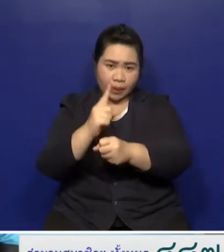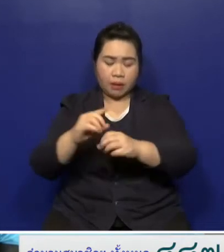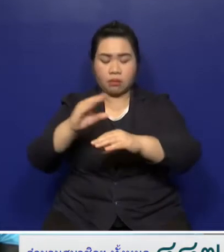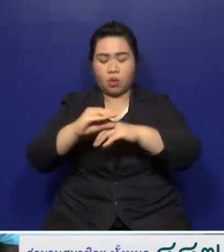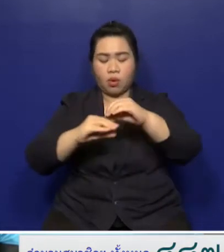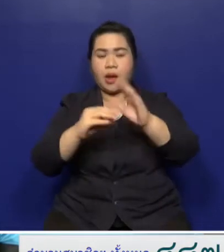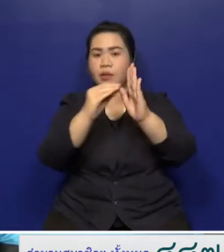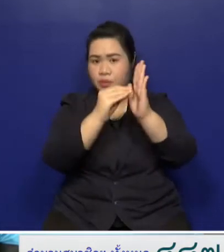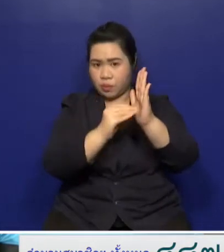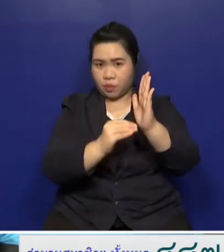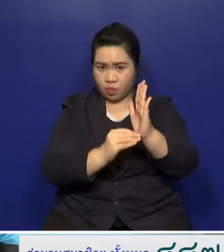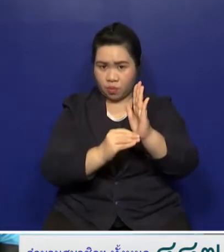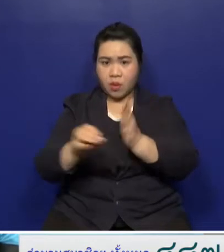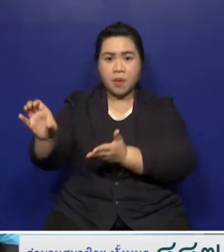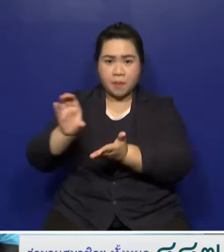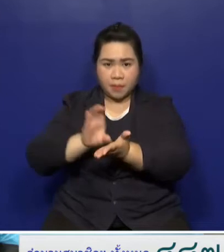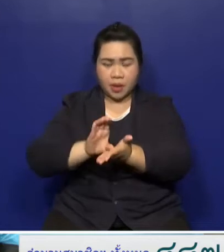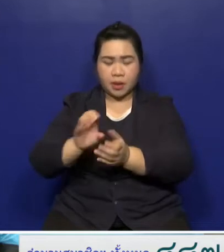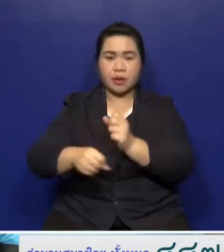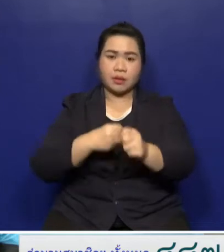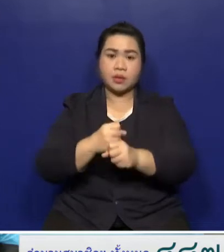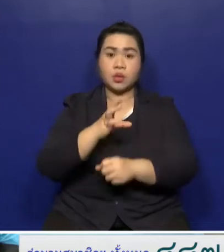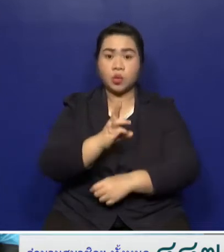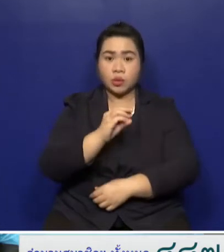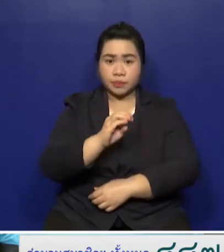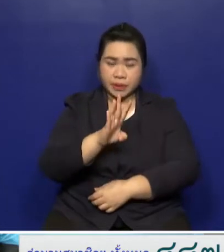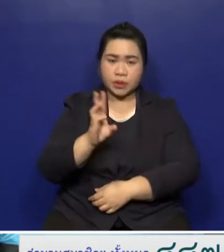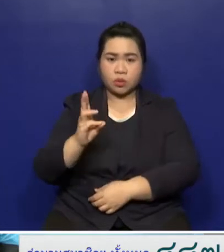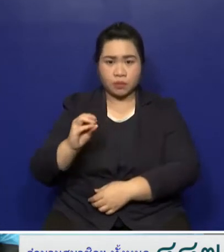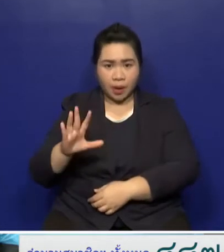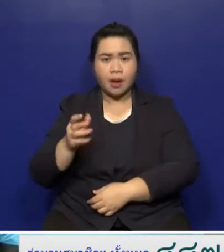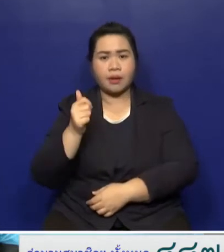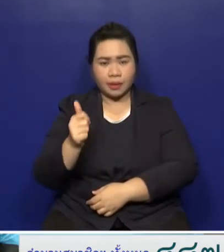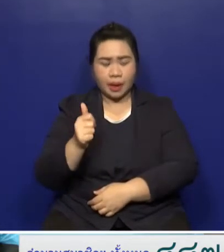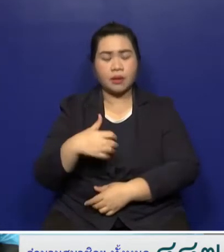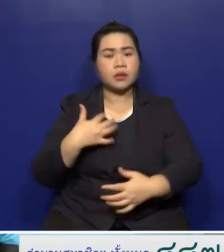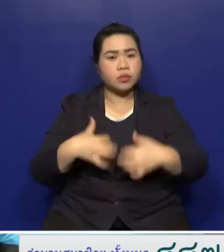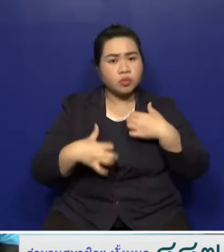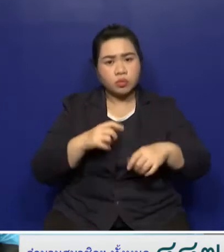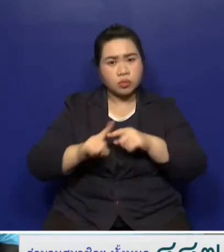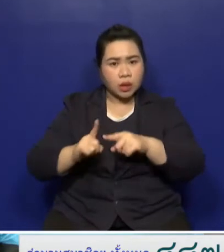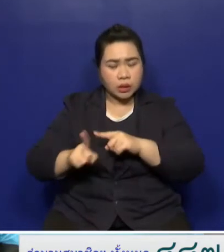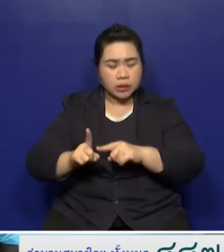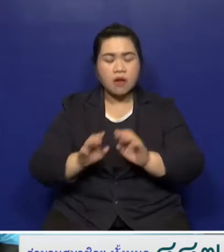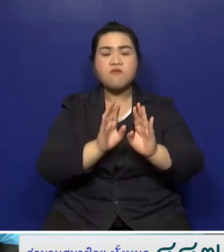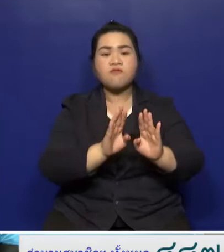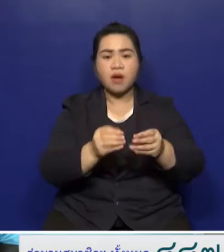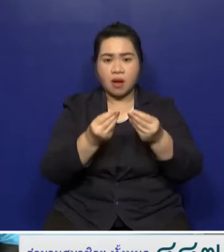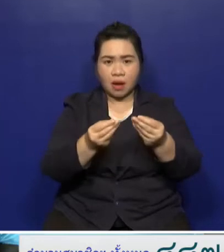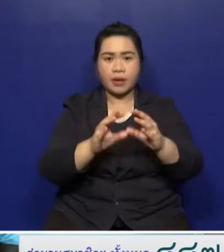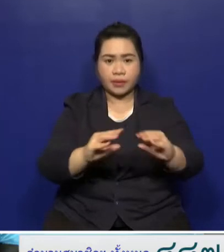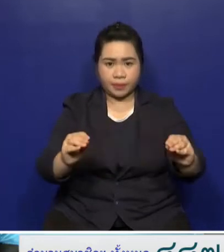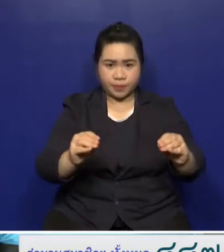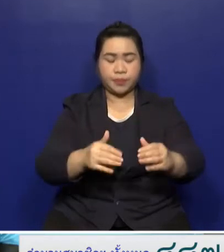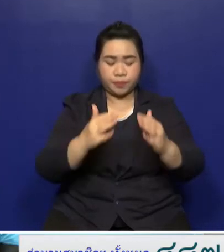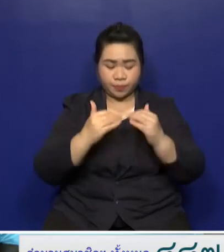ำปีไม่ว่าจะเป็นปี64หรือปี65ก็ได้นะครับเพื่อบรรเทาความเดือดร้อนของพี่น้องประชาชนในพื้นที่ดังกล่าวเรื่อง